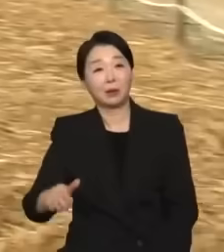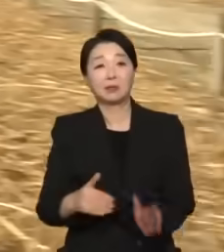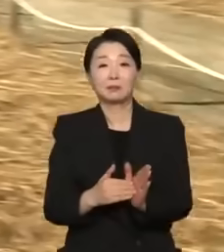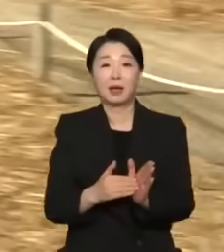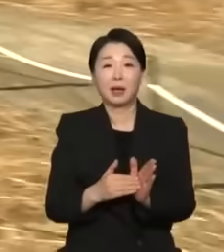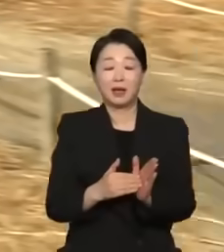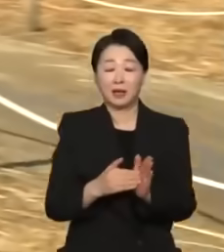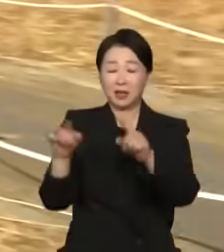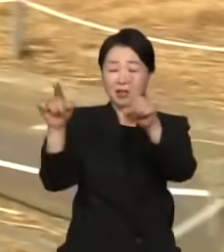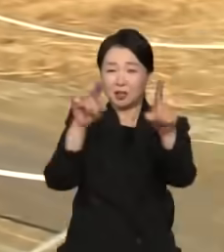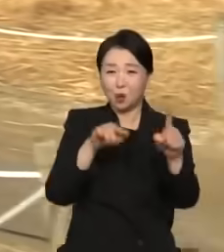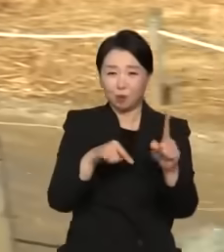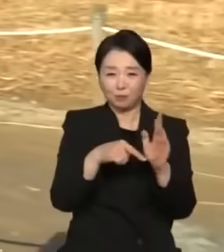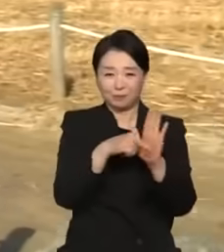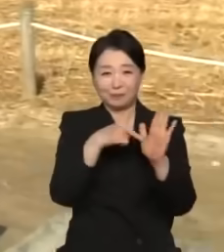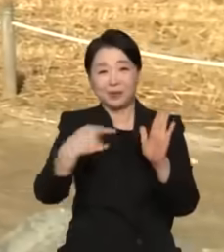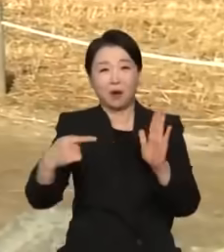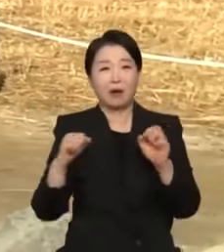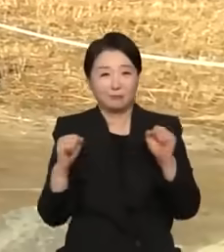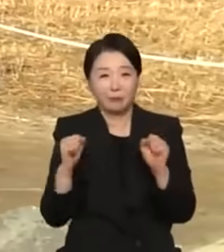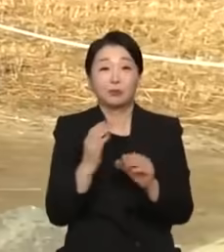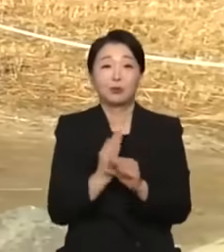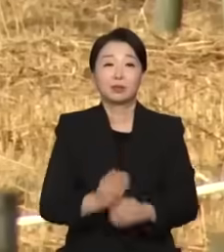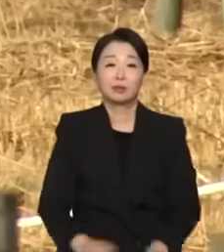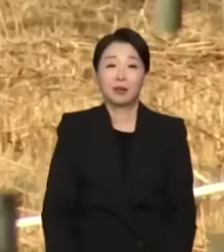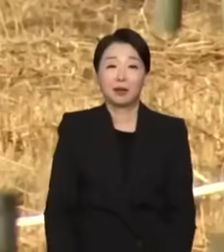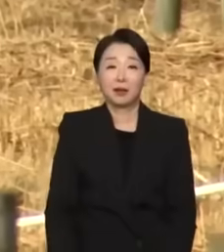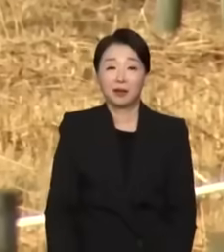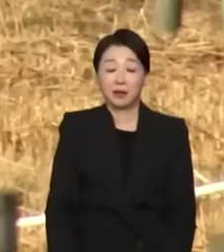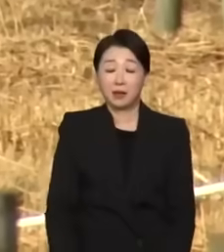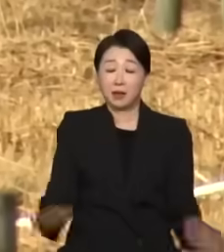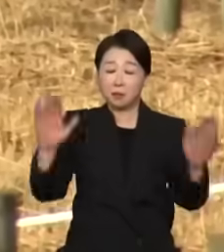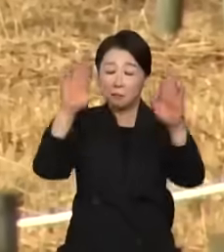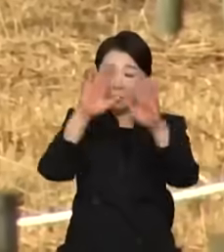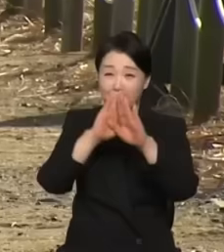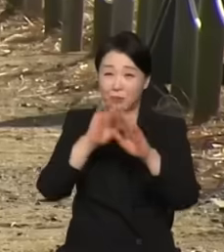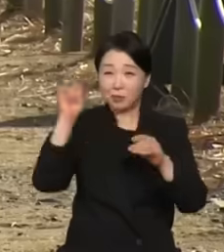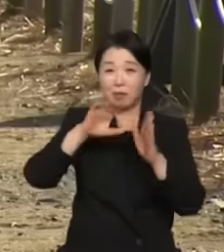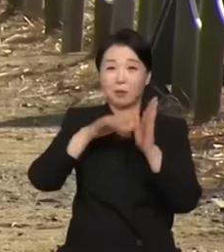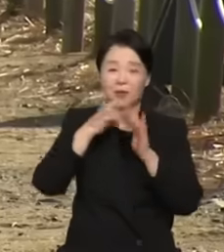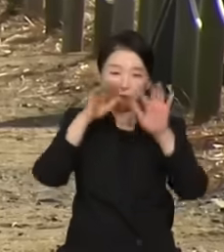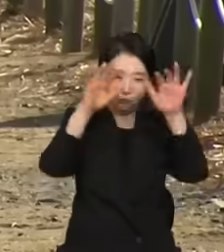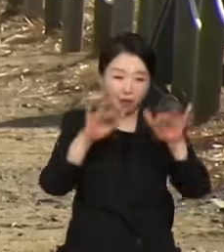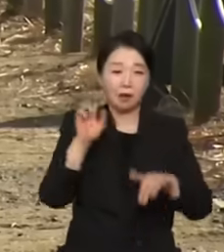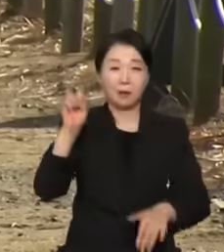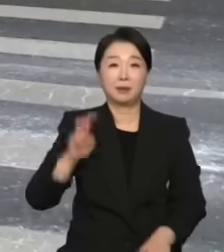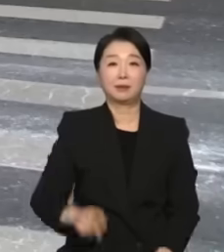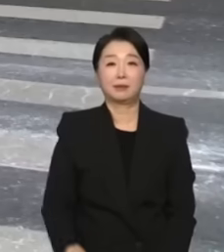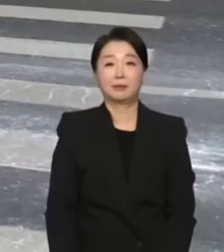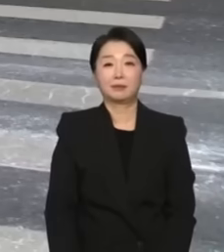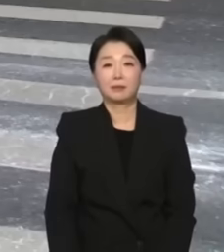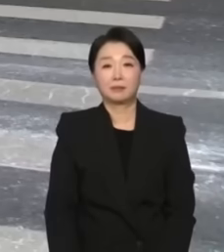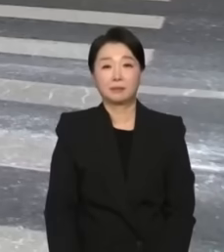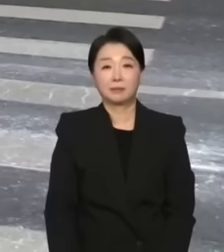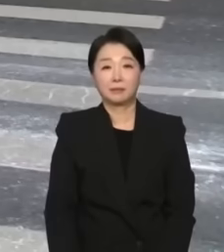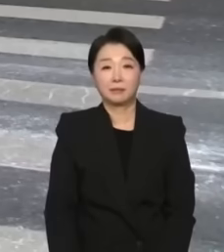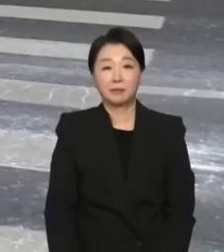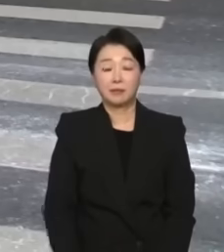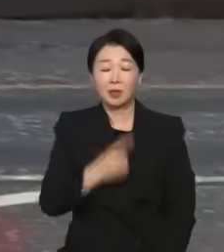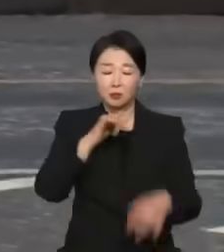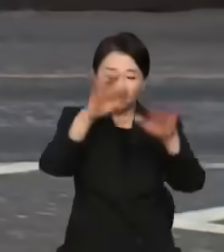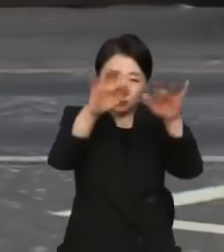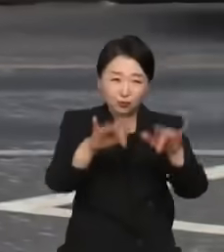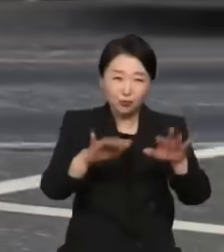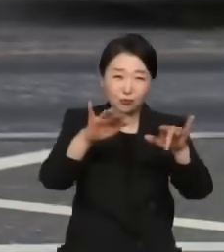전국이 영하권에 머물렀습니다. 밤부터 내일 새벽 사이에는 눈 소식도 있겠습니다. 예상